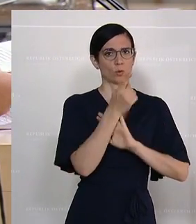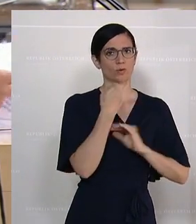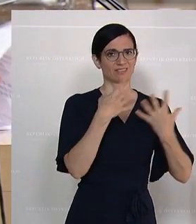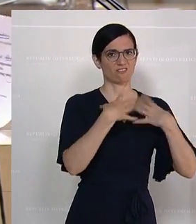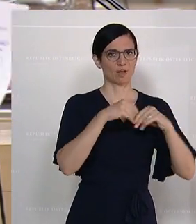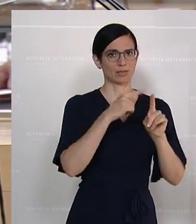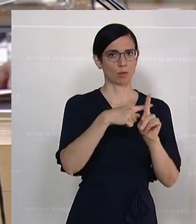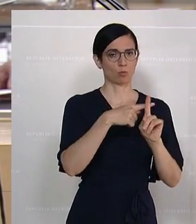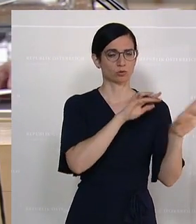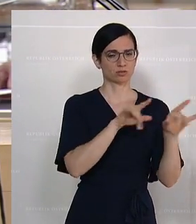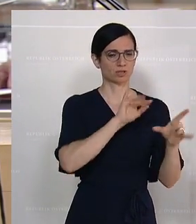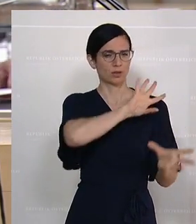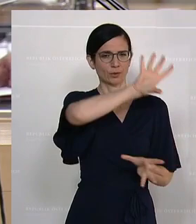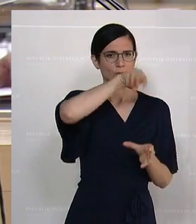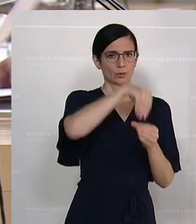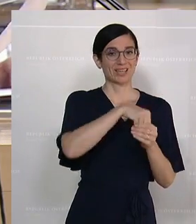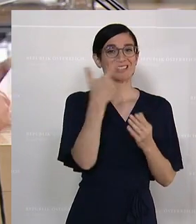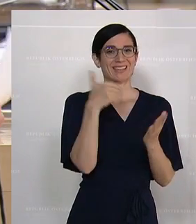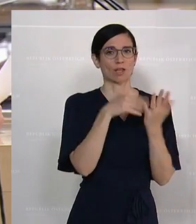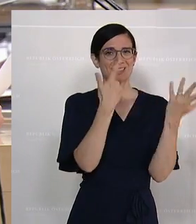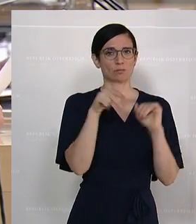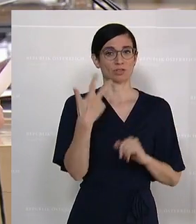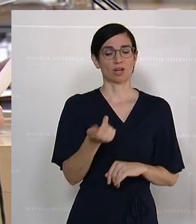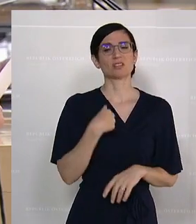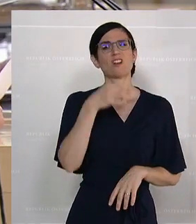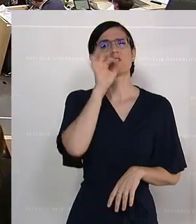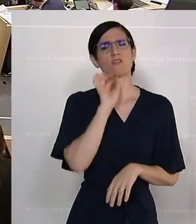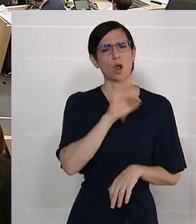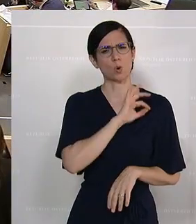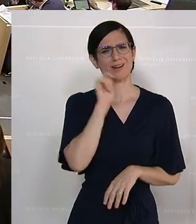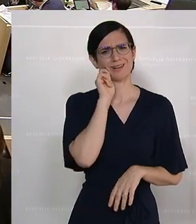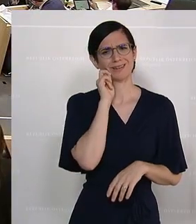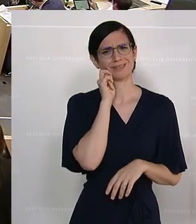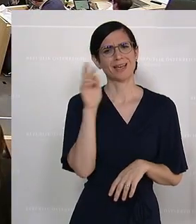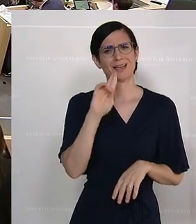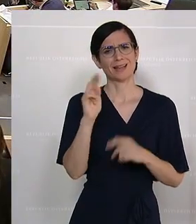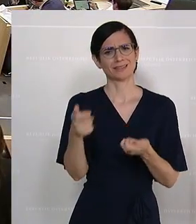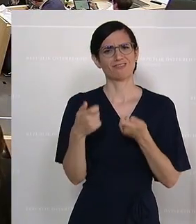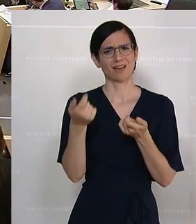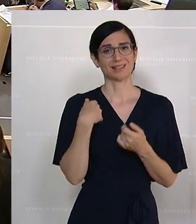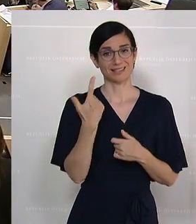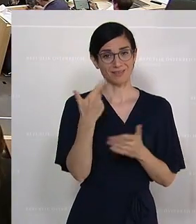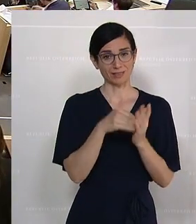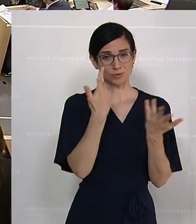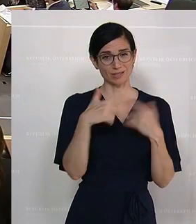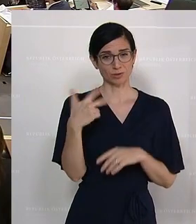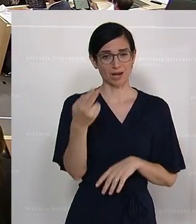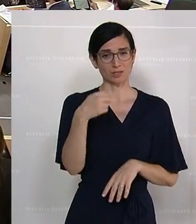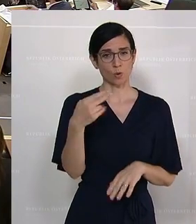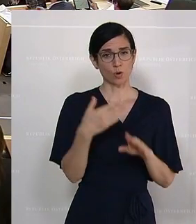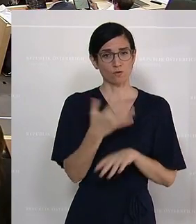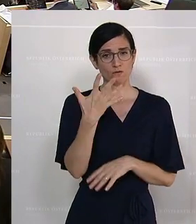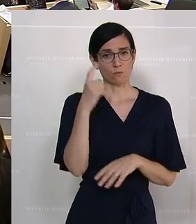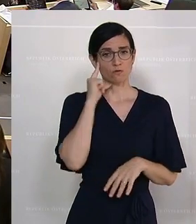herren meine damen und herren wenn sie sagen frau kollegin rendi-wagner 2007 und 30 euro für diese fünfköpfige